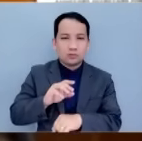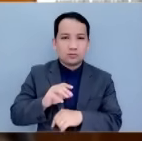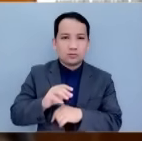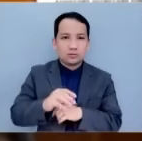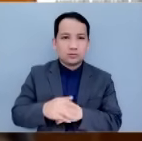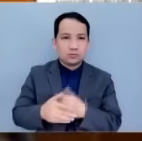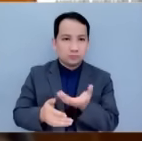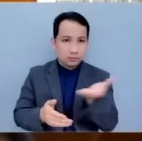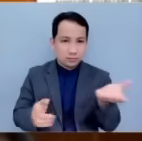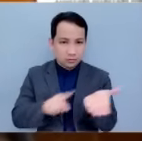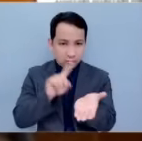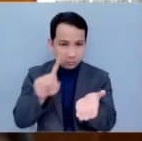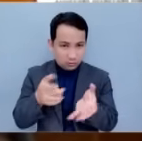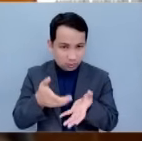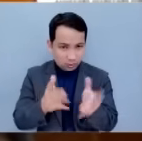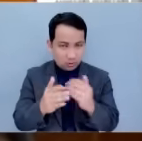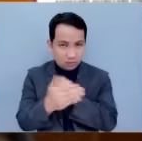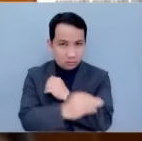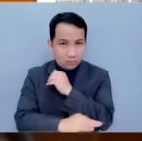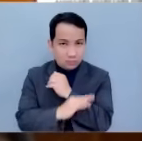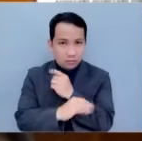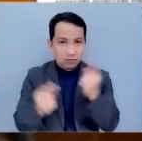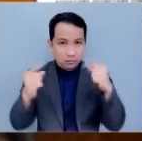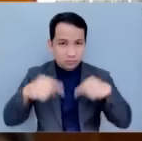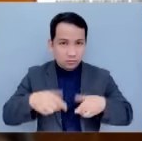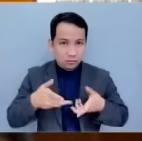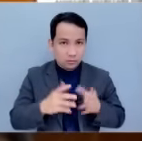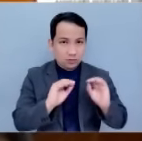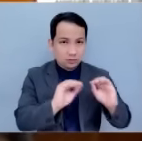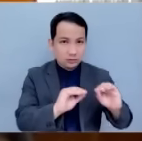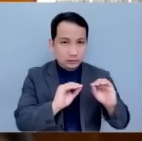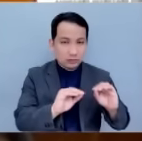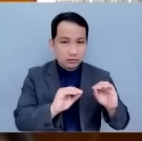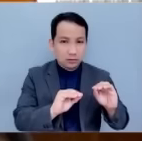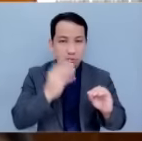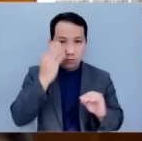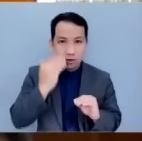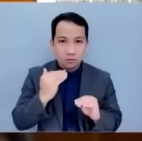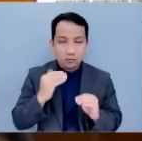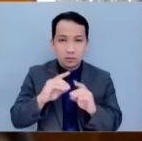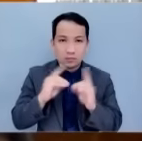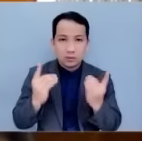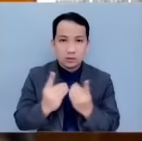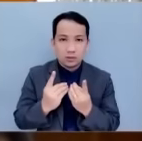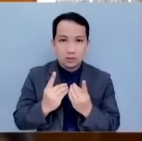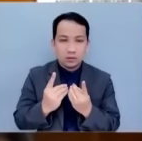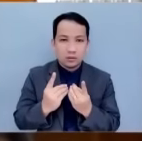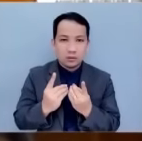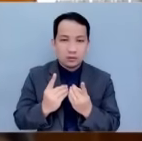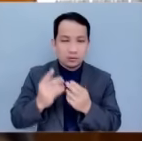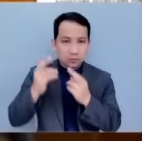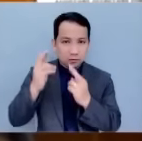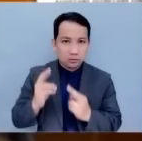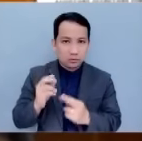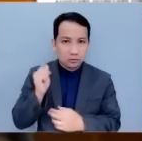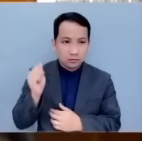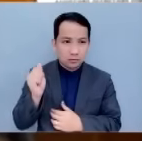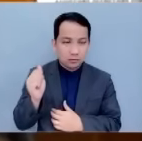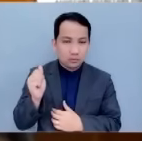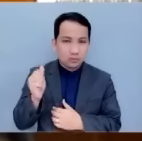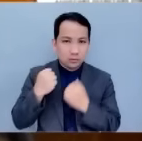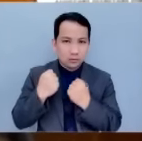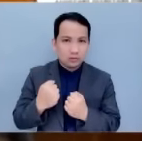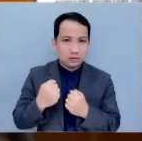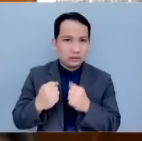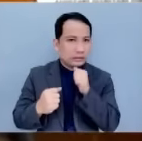it allow foreign entities to teach? For this, the department respectfully and strongly objects